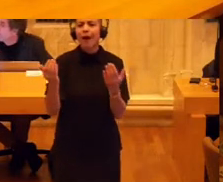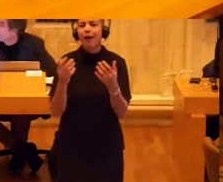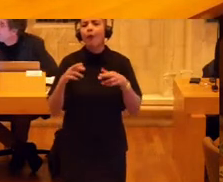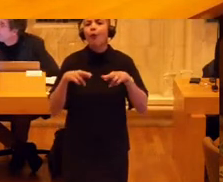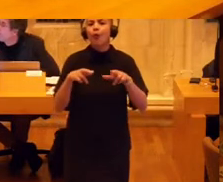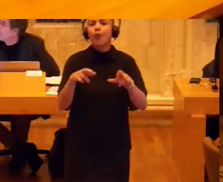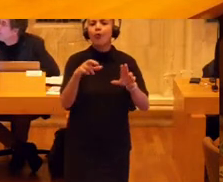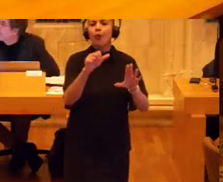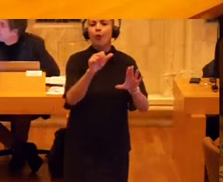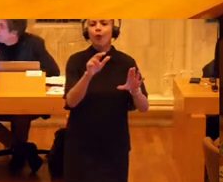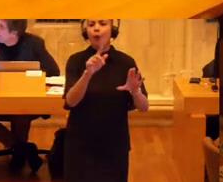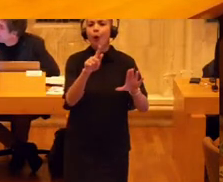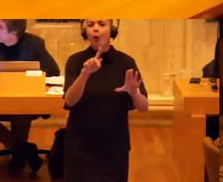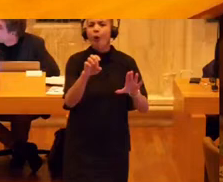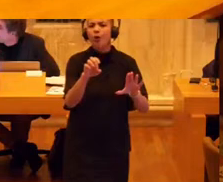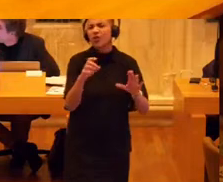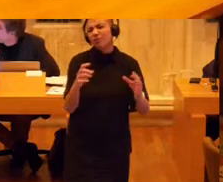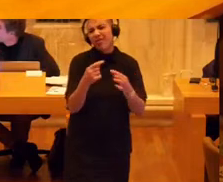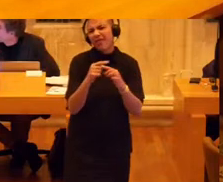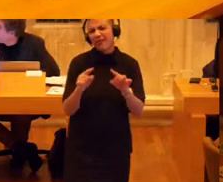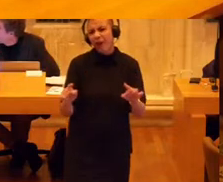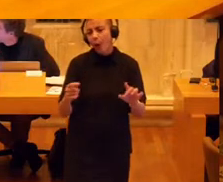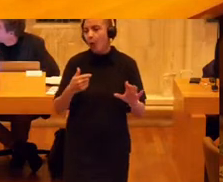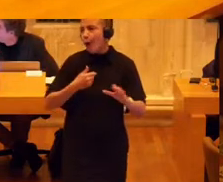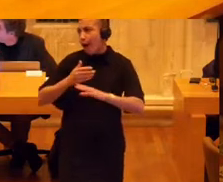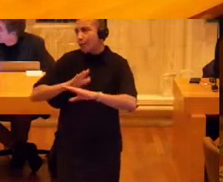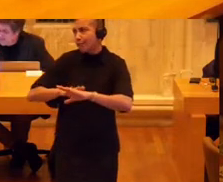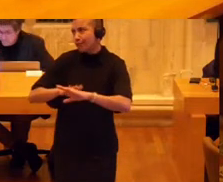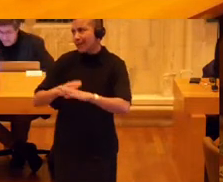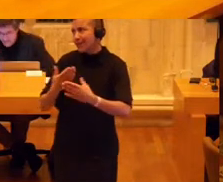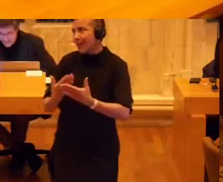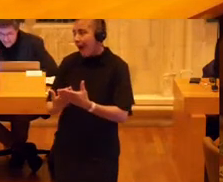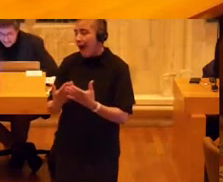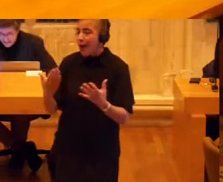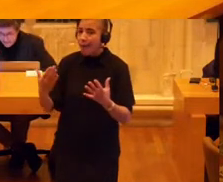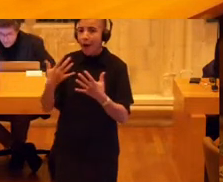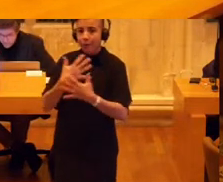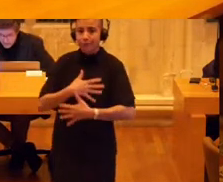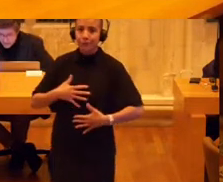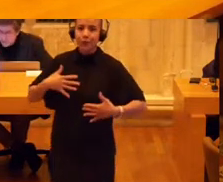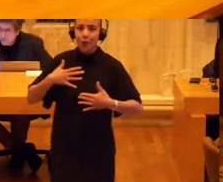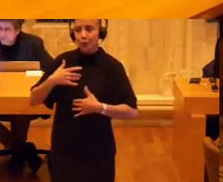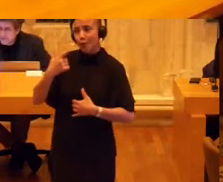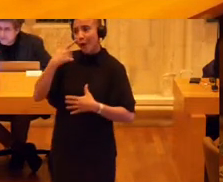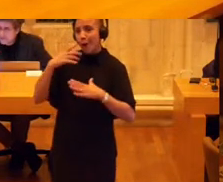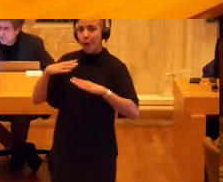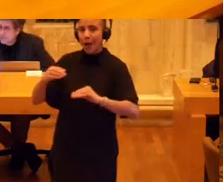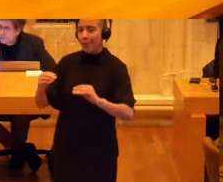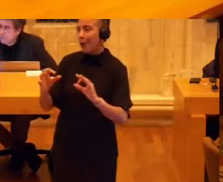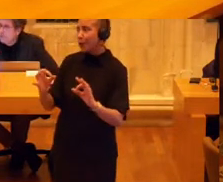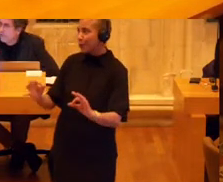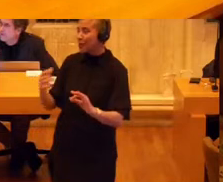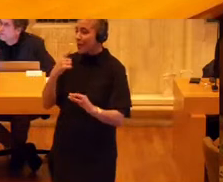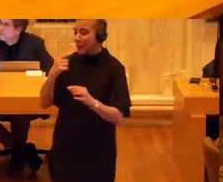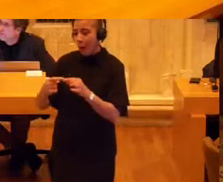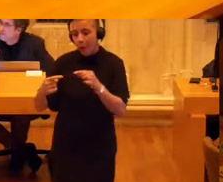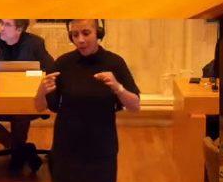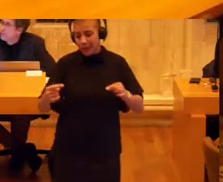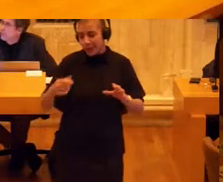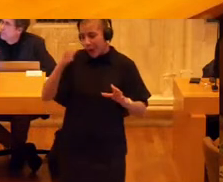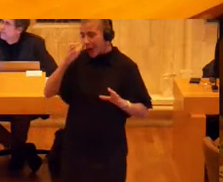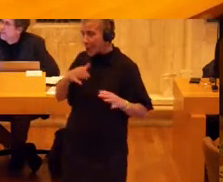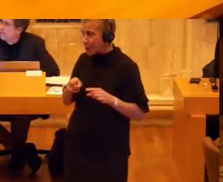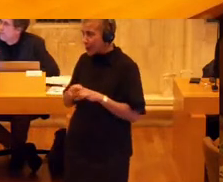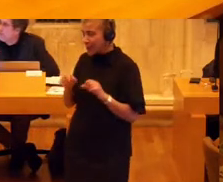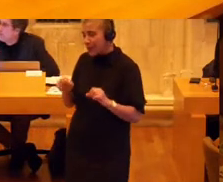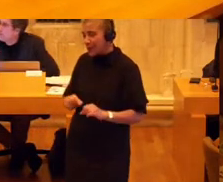content de voir que l'opposition peut être aussi entendue dans ses remarques. Merci. Sinon, je voudrais revenir sur le plan. Est-ce que Ludwig, tu